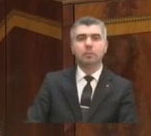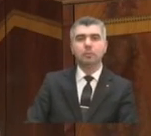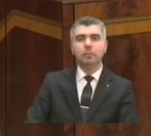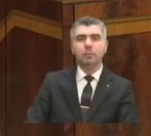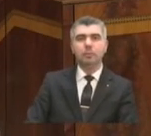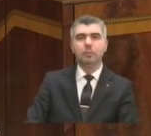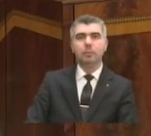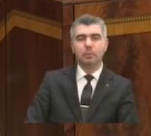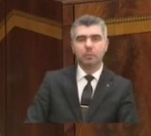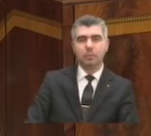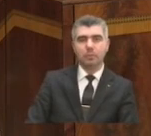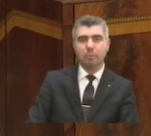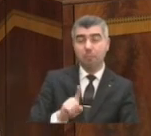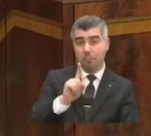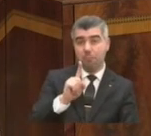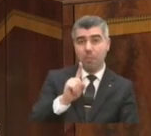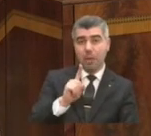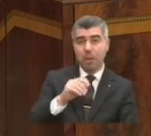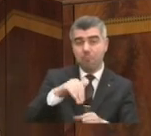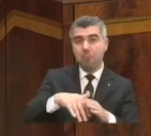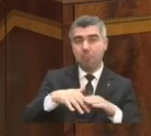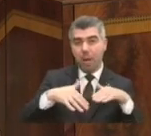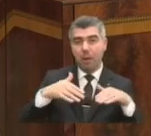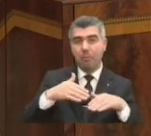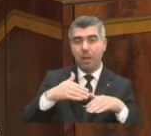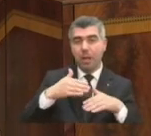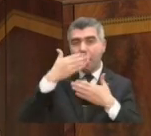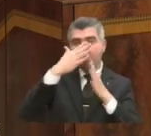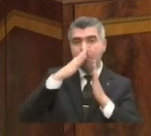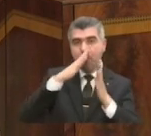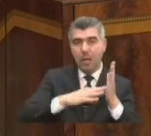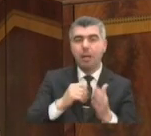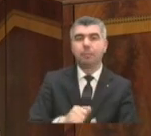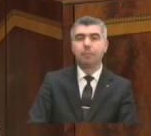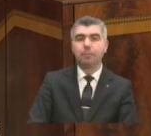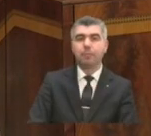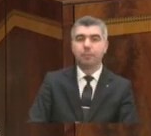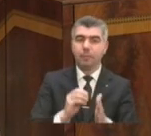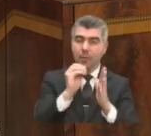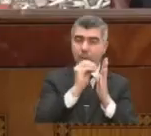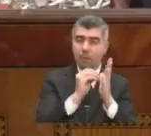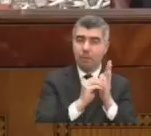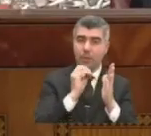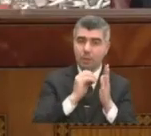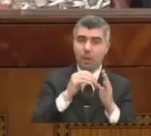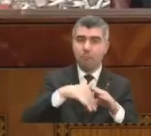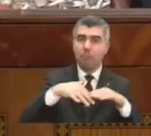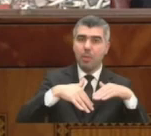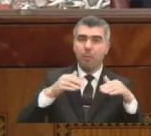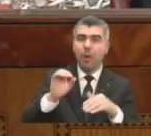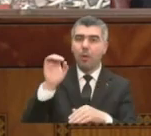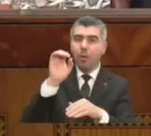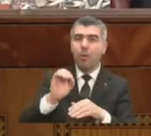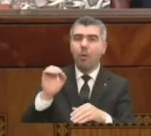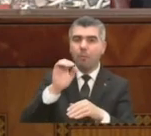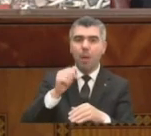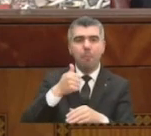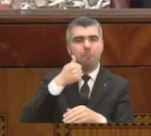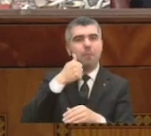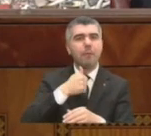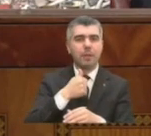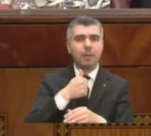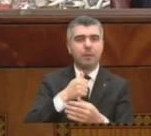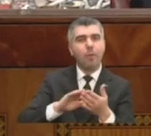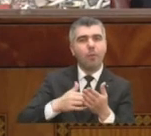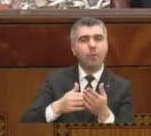ويعتبروا ويعتبر البرلمان المغربي ان توصيه البرلماني الاوروبي تنكرت لجميع